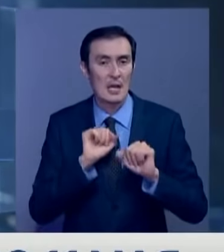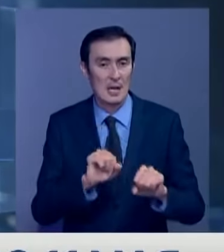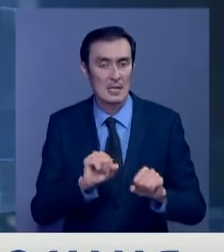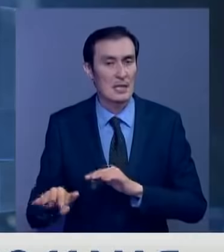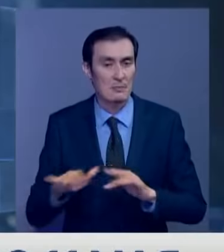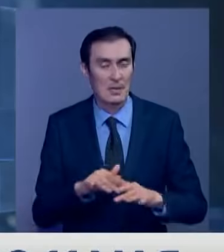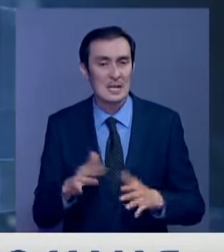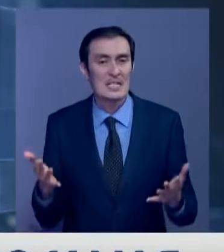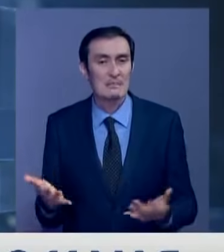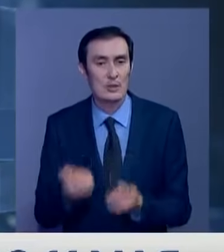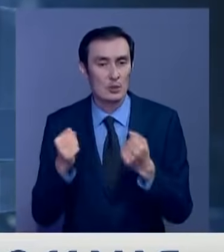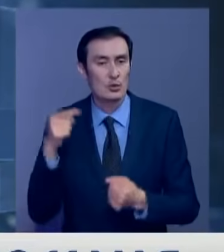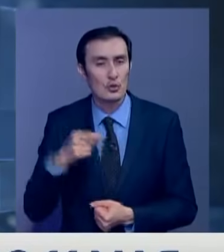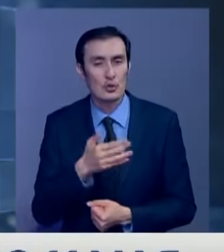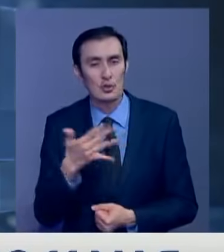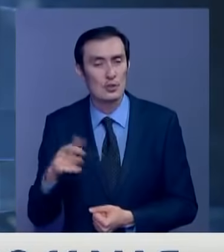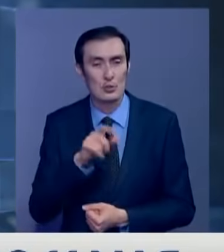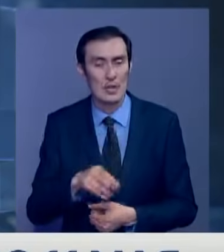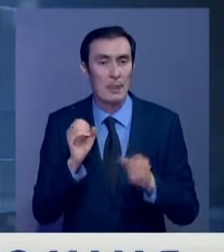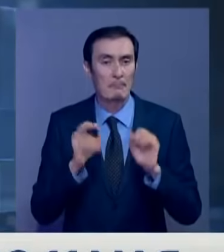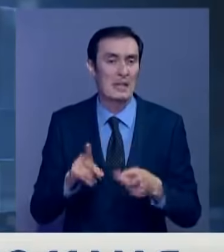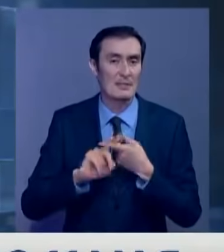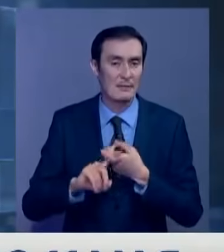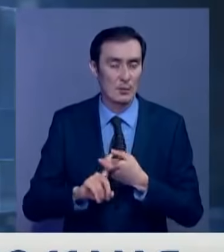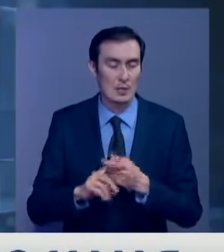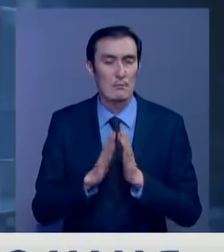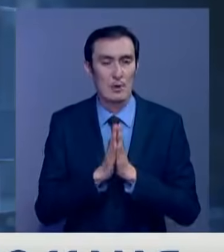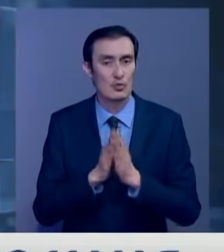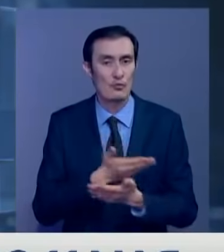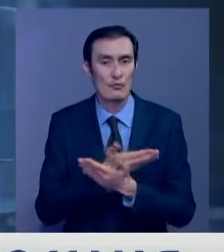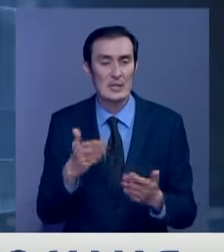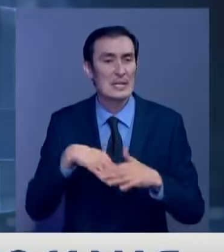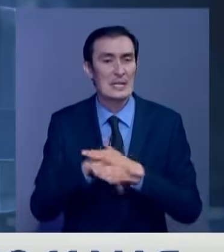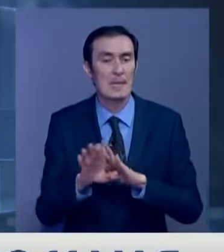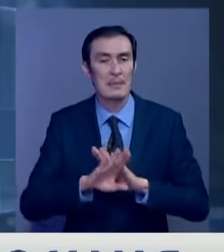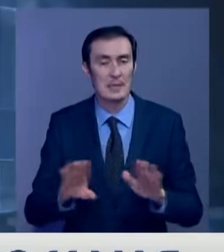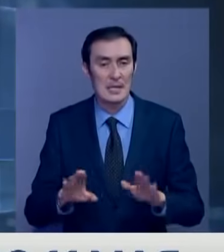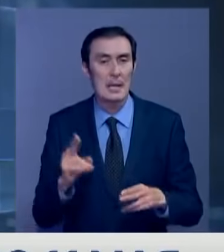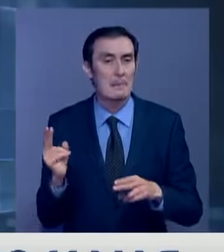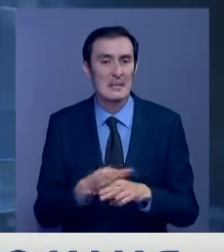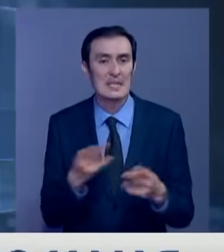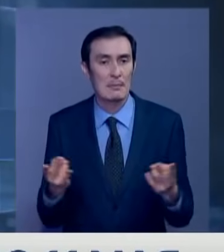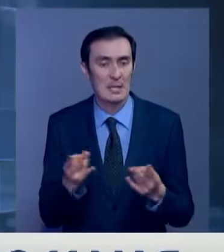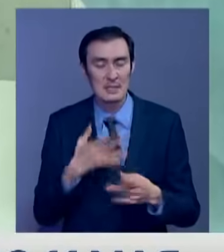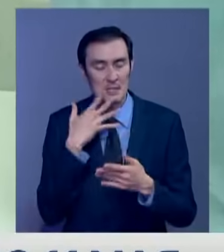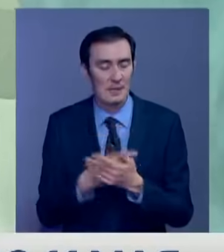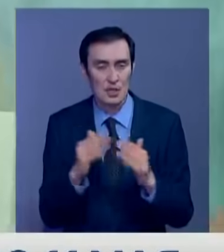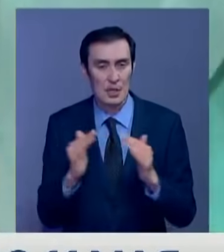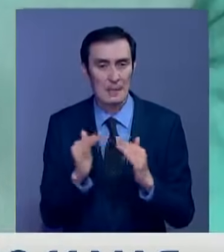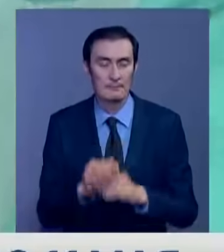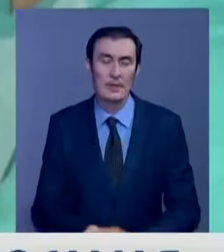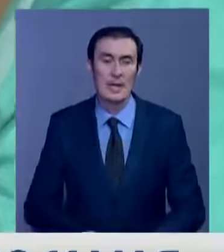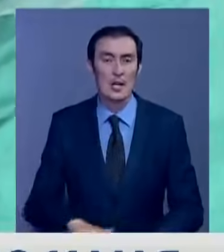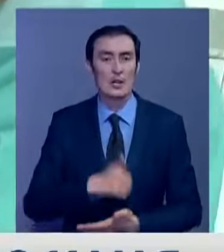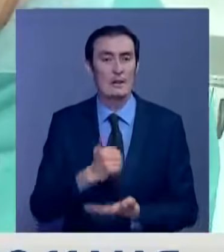мер спасает тысячи людей от опасного вируса. Прошу вас не покидать без особой нужды свои жилища.